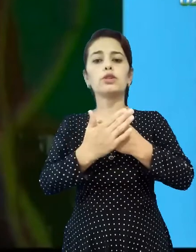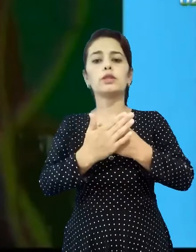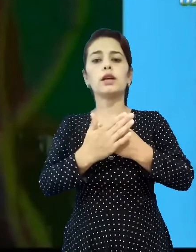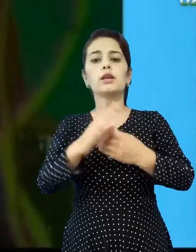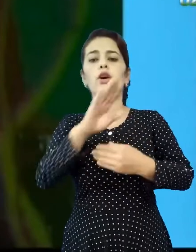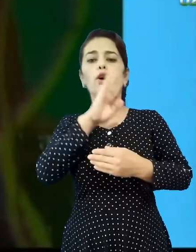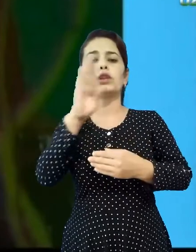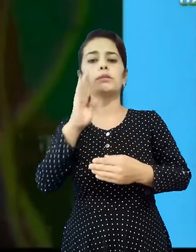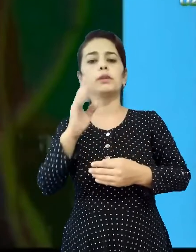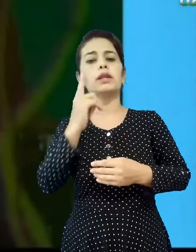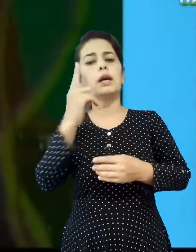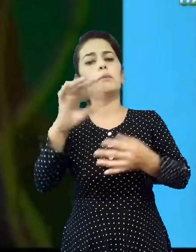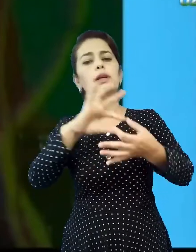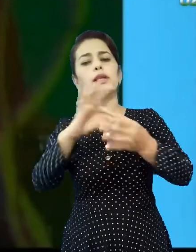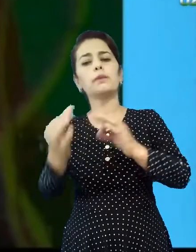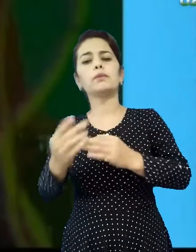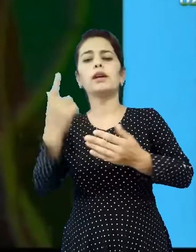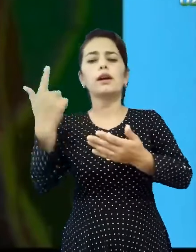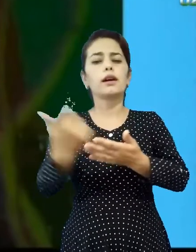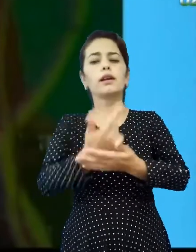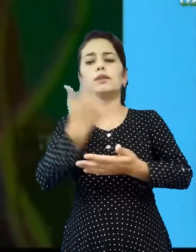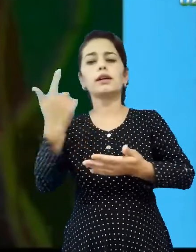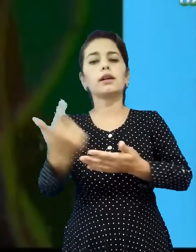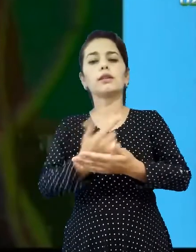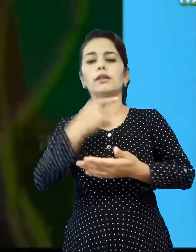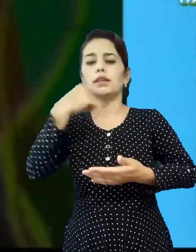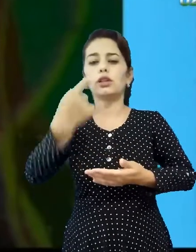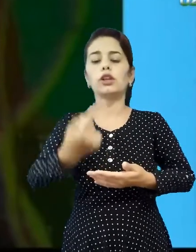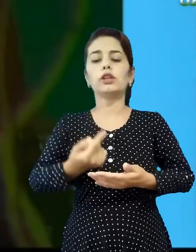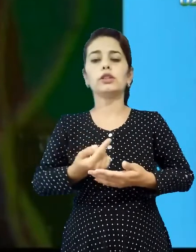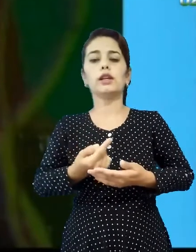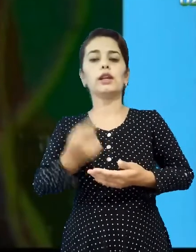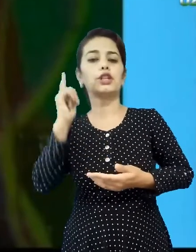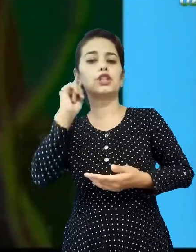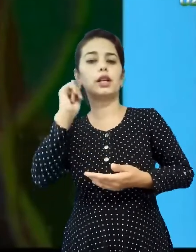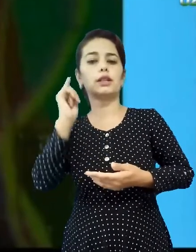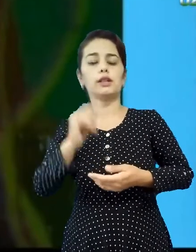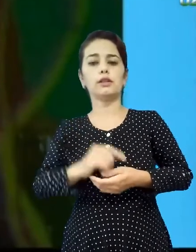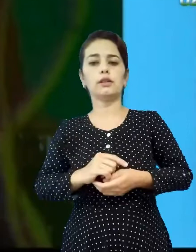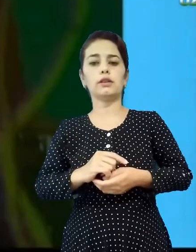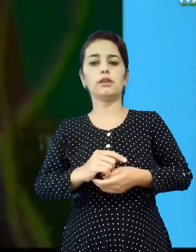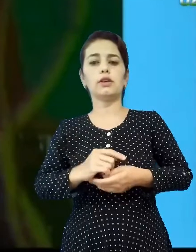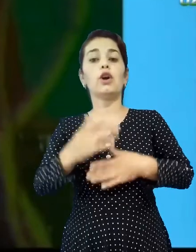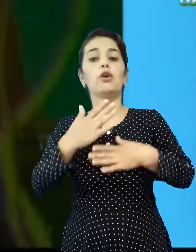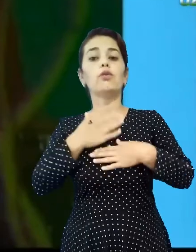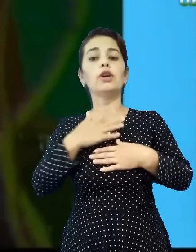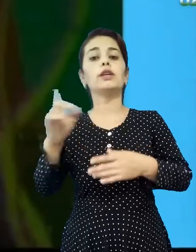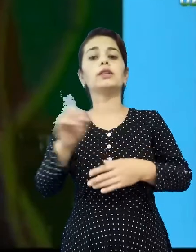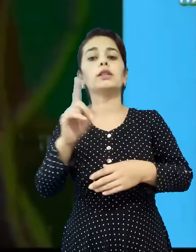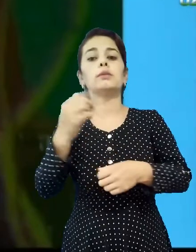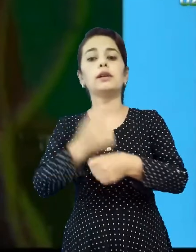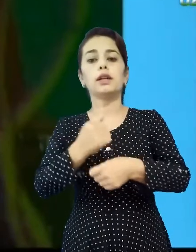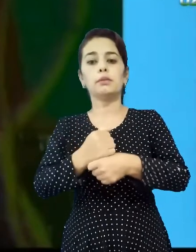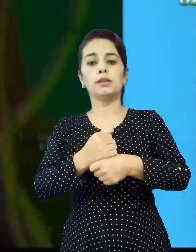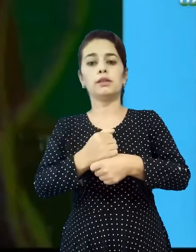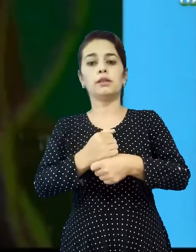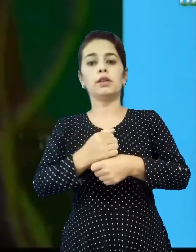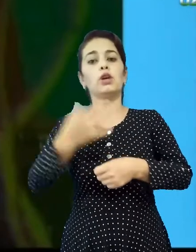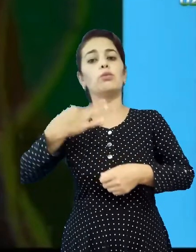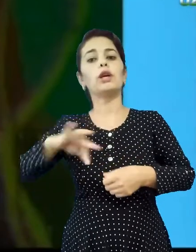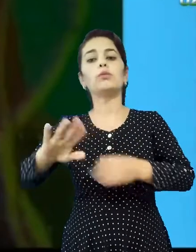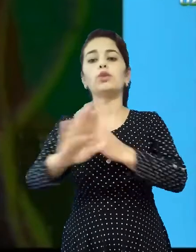Qulog'im ostida onamning bir gapni qayta-qayta takrorlayotganlari eshitiladi. Voy, endi nima